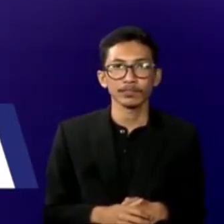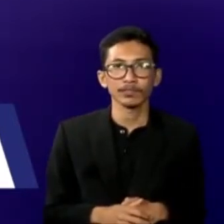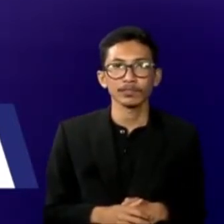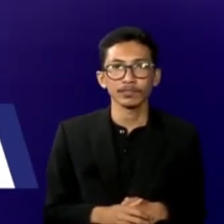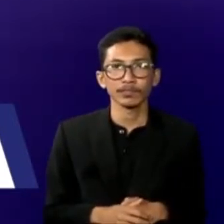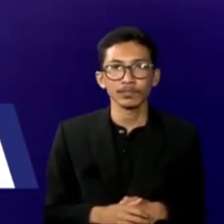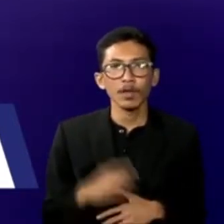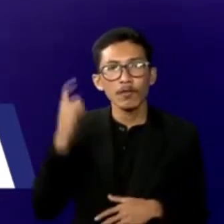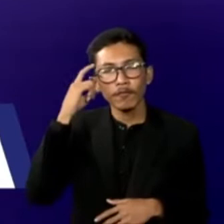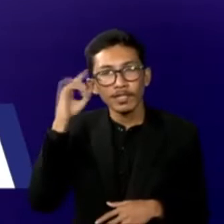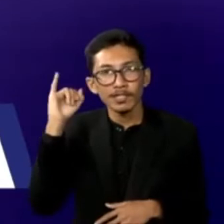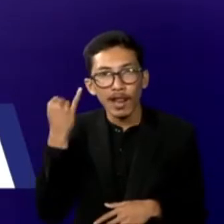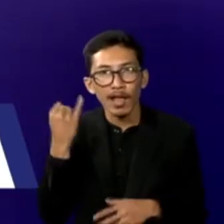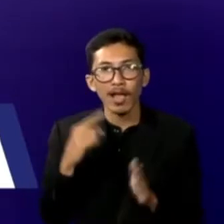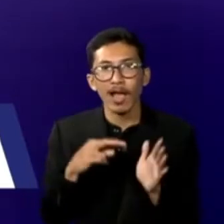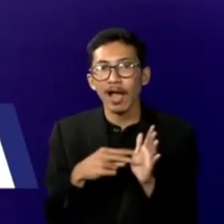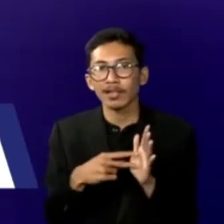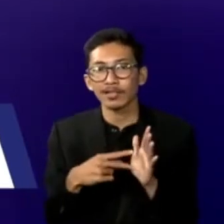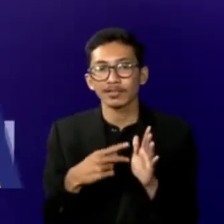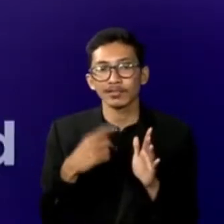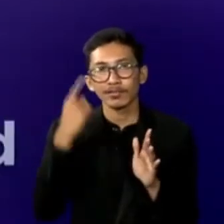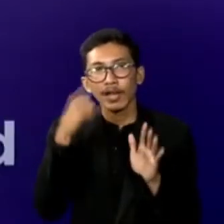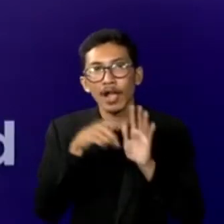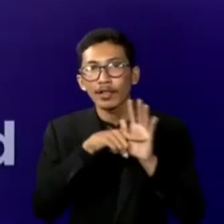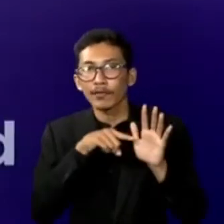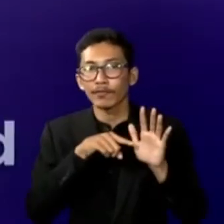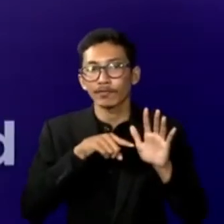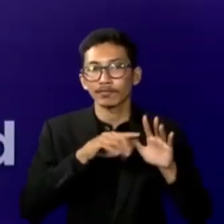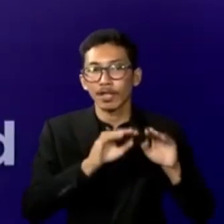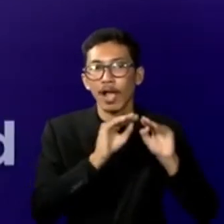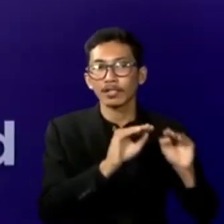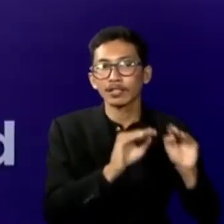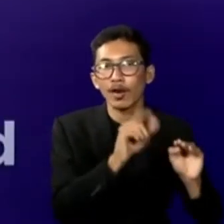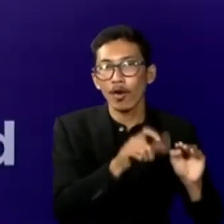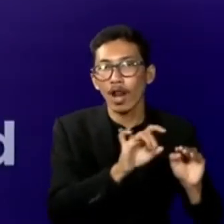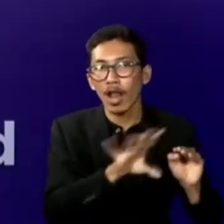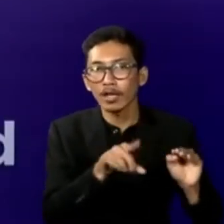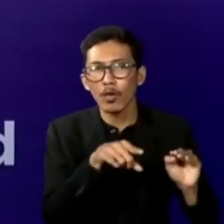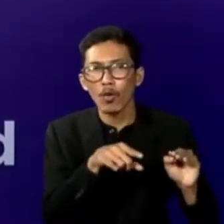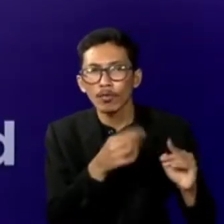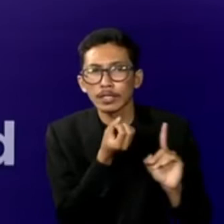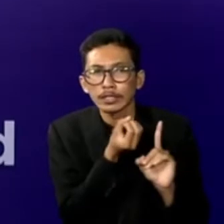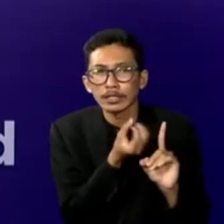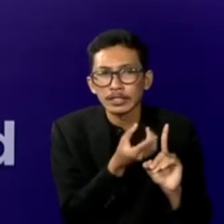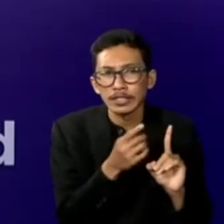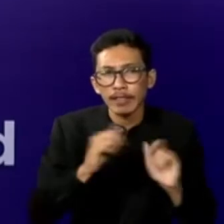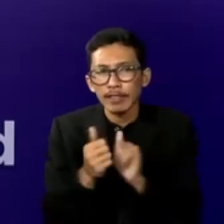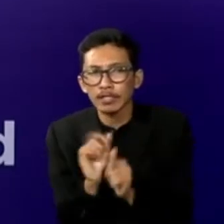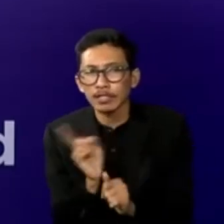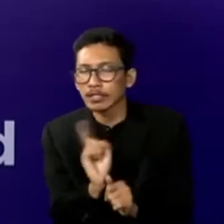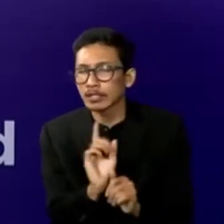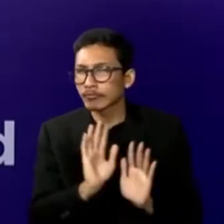di menstigma kan orang nanti kalau orang itu kena kofit kita